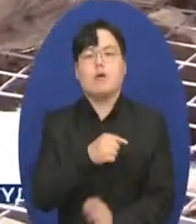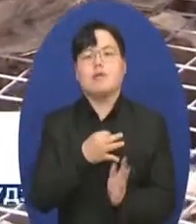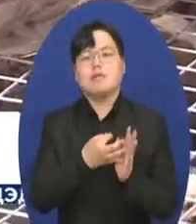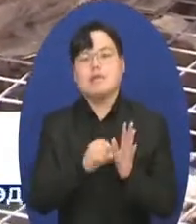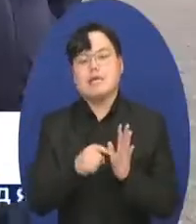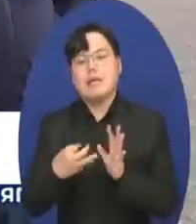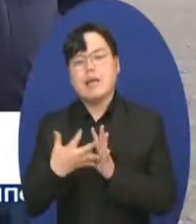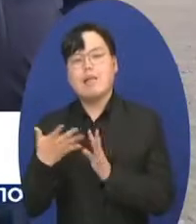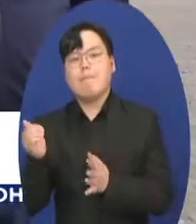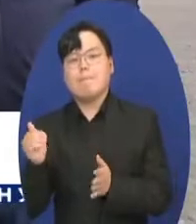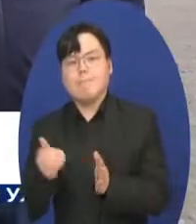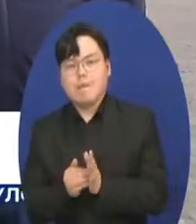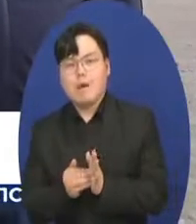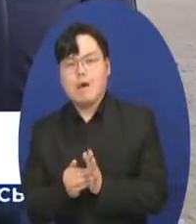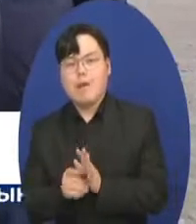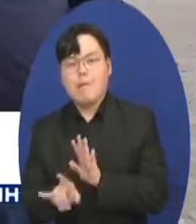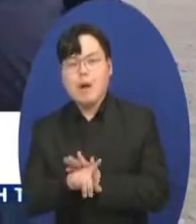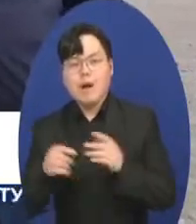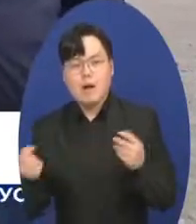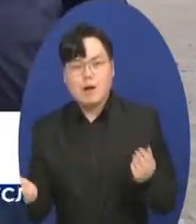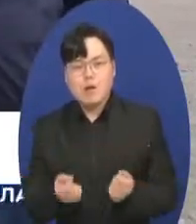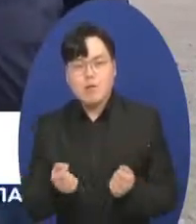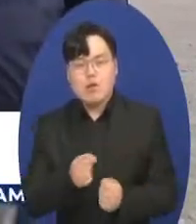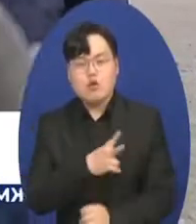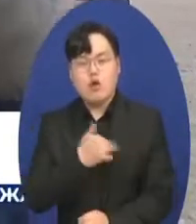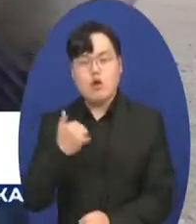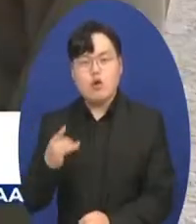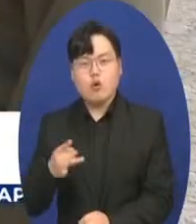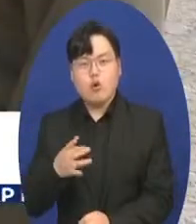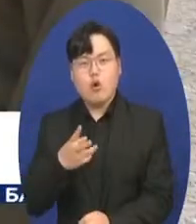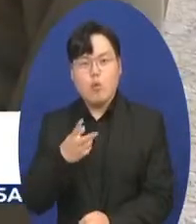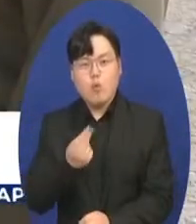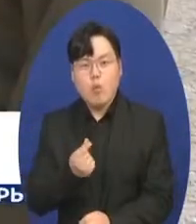төгрөгөөр худалдаа авч байна. Малчтын хувьд ноолрын үн тогтворжо